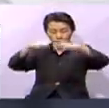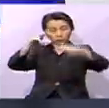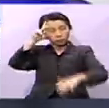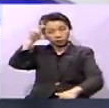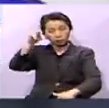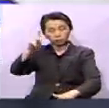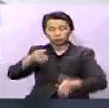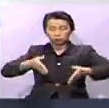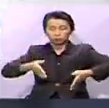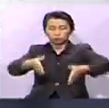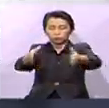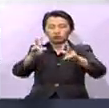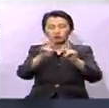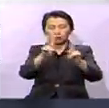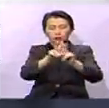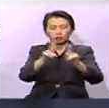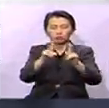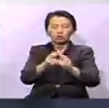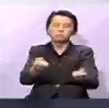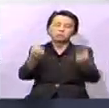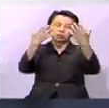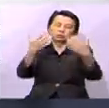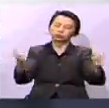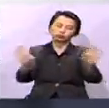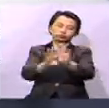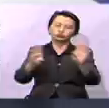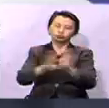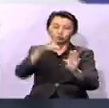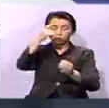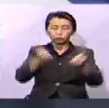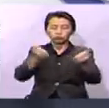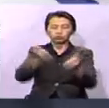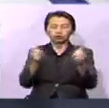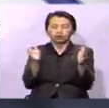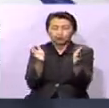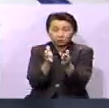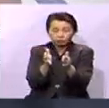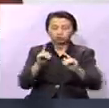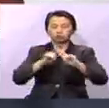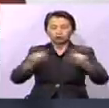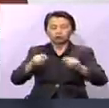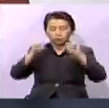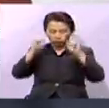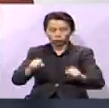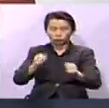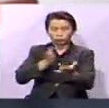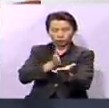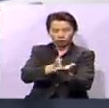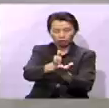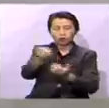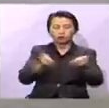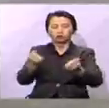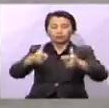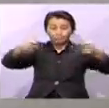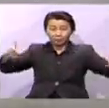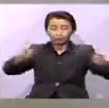mendapati jalan-jalan kampung kebanyakannya ditutup bagi kenderaan ringan, namun masih boleh dilalui untuk kenderaan